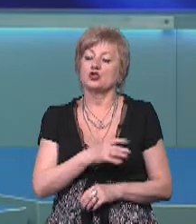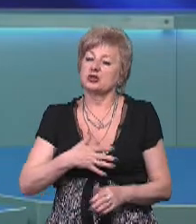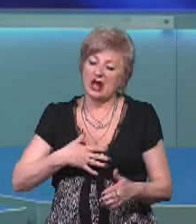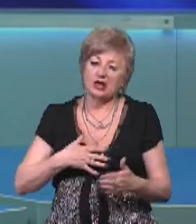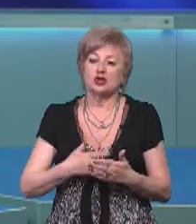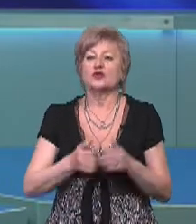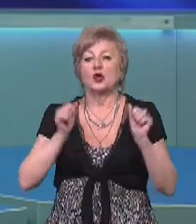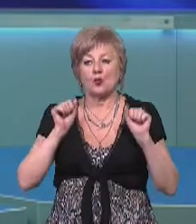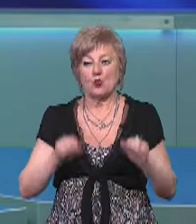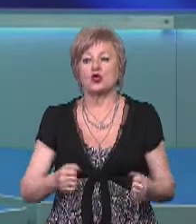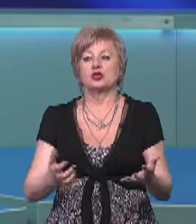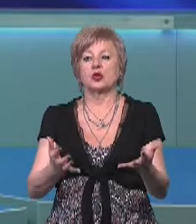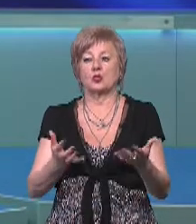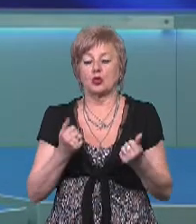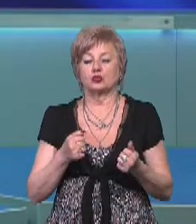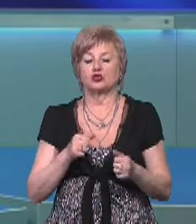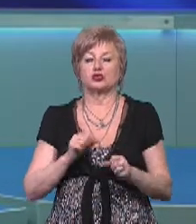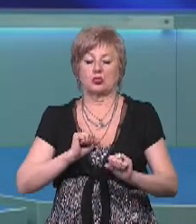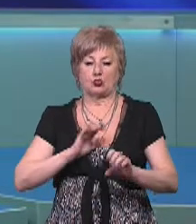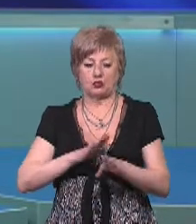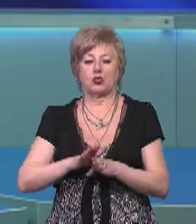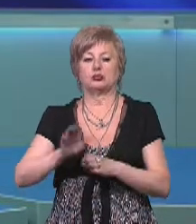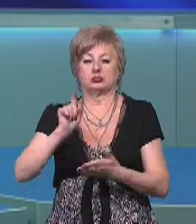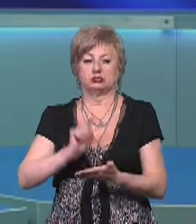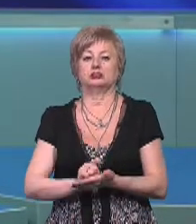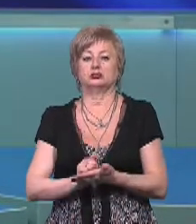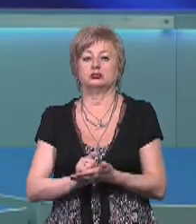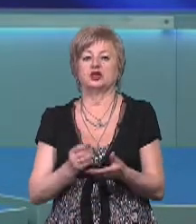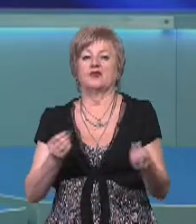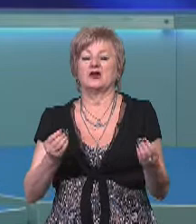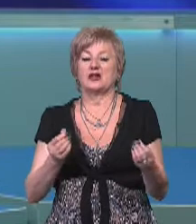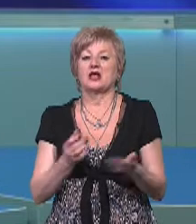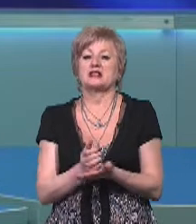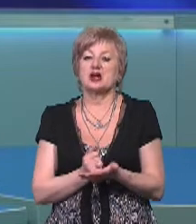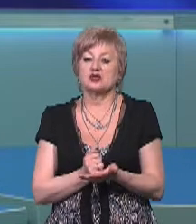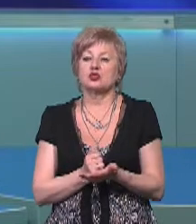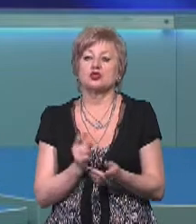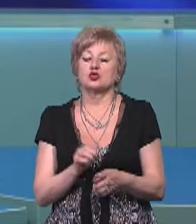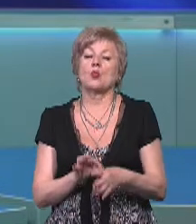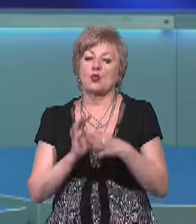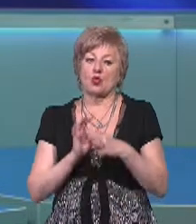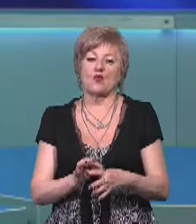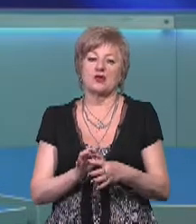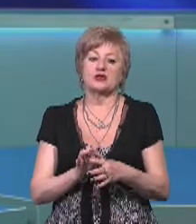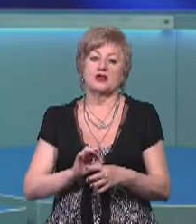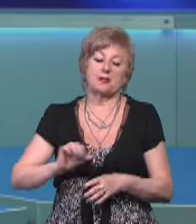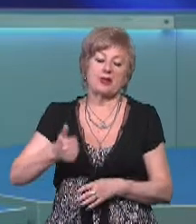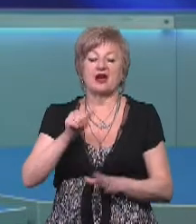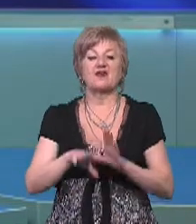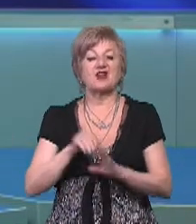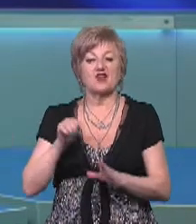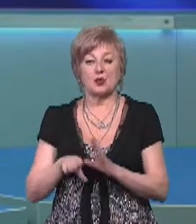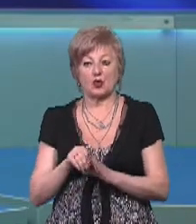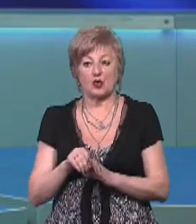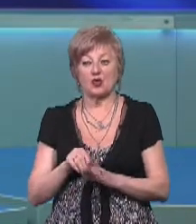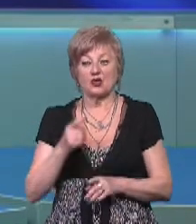і вже може отримати повноваження, фінансові ресурси лише після проведення перших місцевих виборів. От з